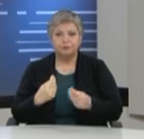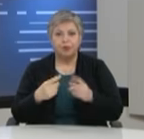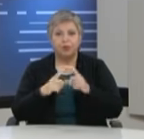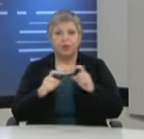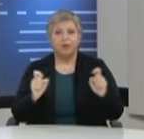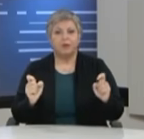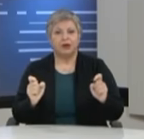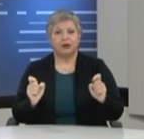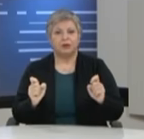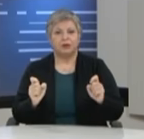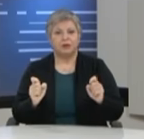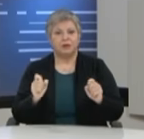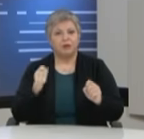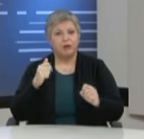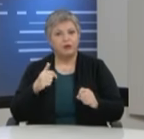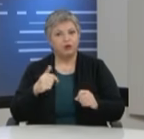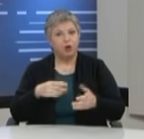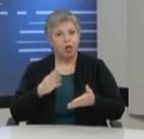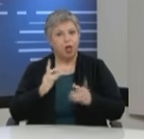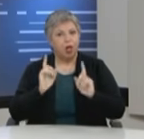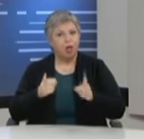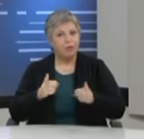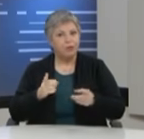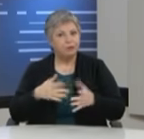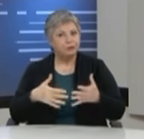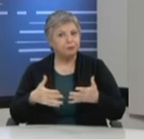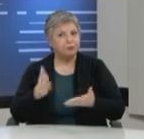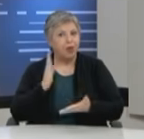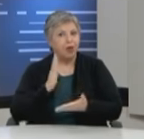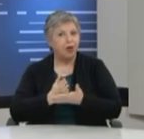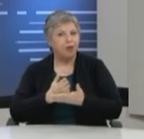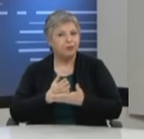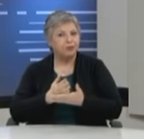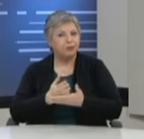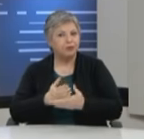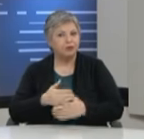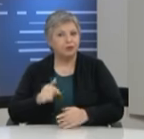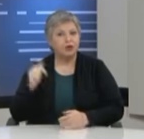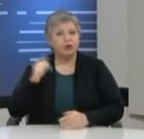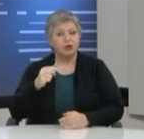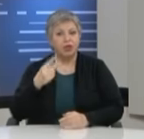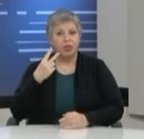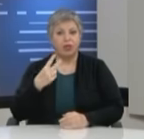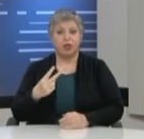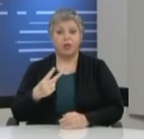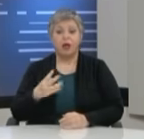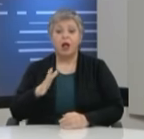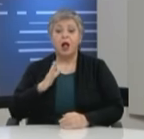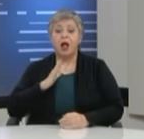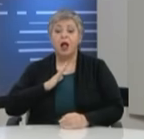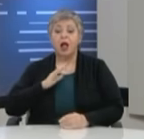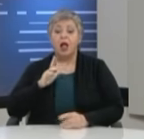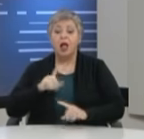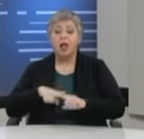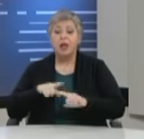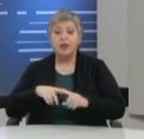Η Βουλή θα γίνει ο πολιτικός καθρέφτης, στην οποία οι Έλληνες θα αντικρίσουν το αληθινό πρόσωπο